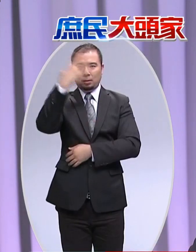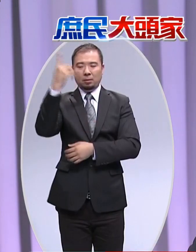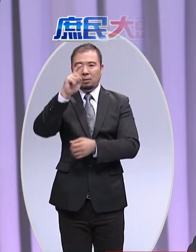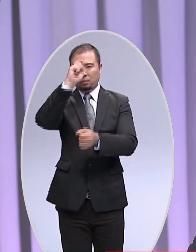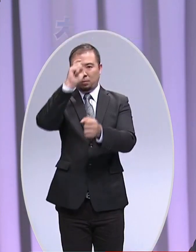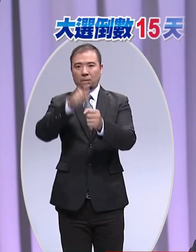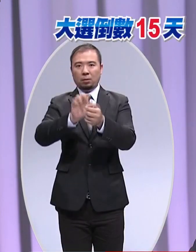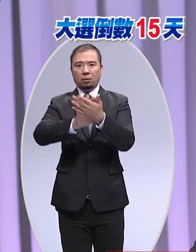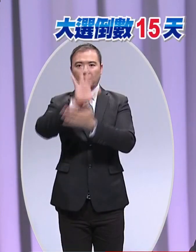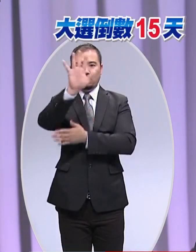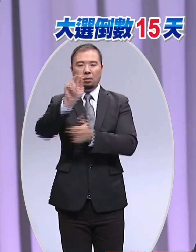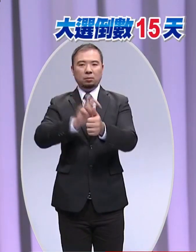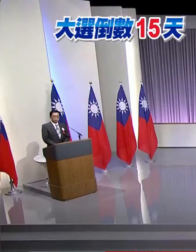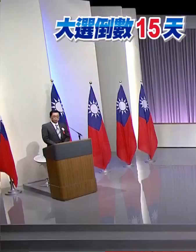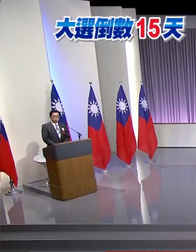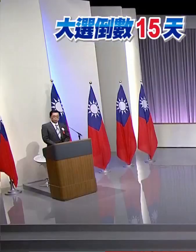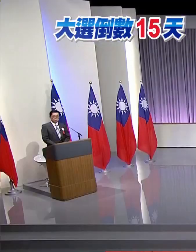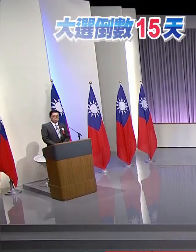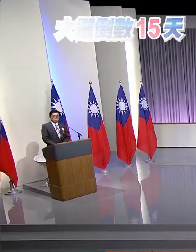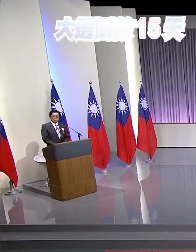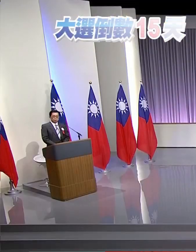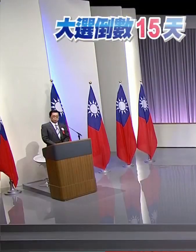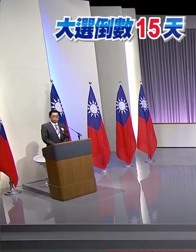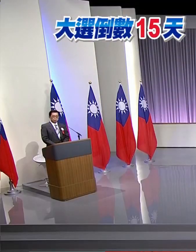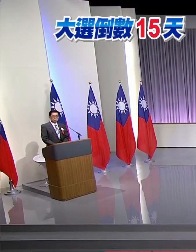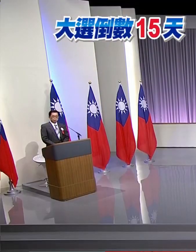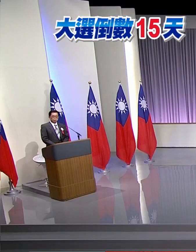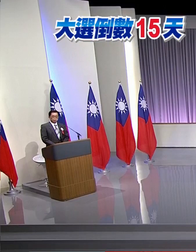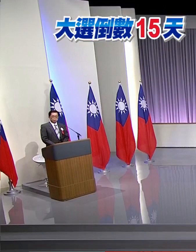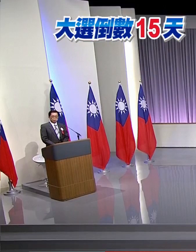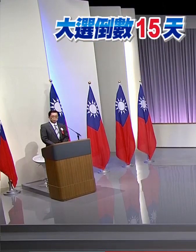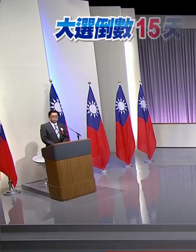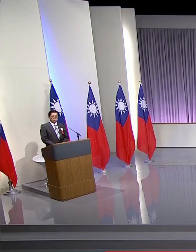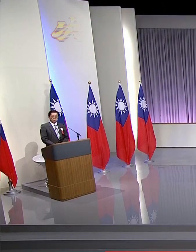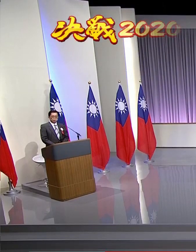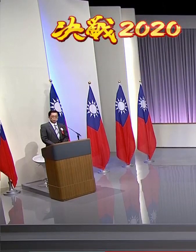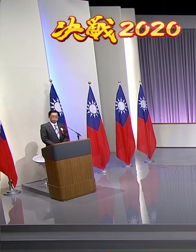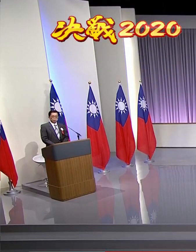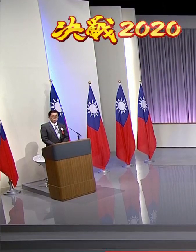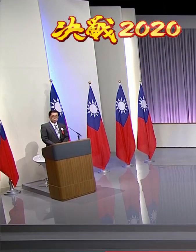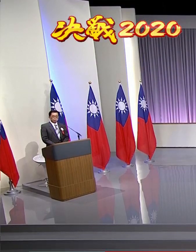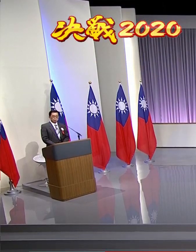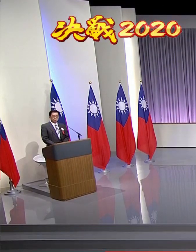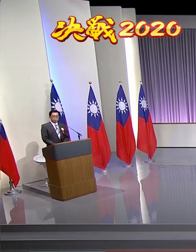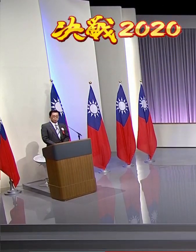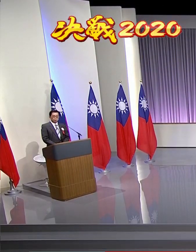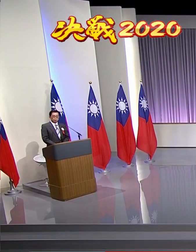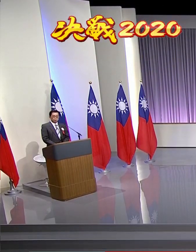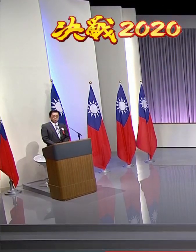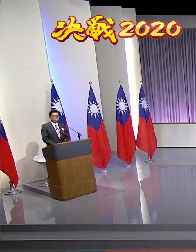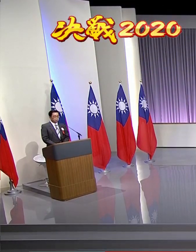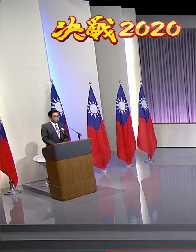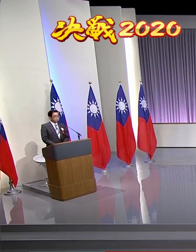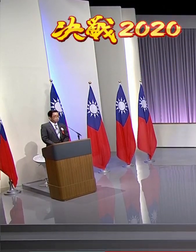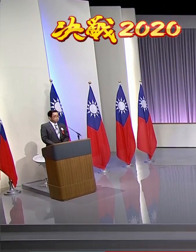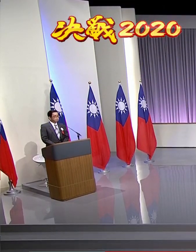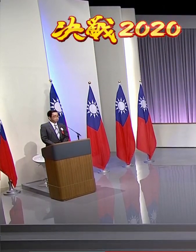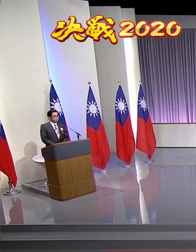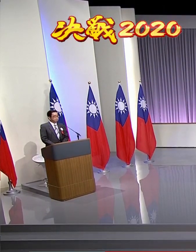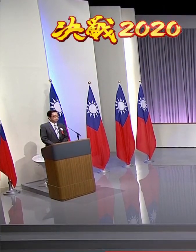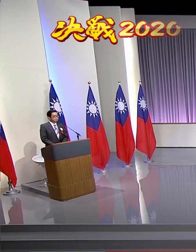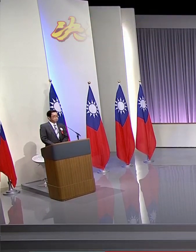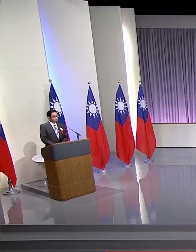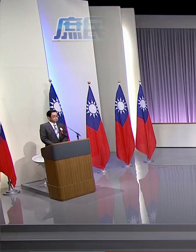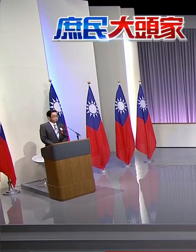顾好。谢谢大家。 现在请第三轮第二位候选人韩国瑜先生发表政见，时间